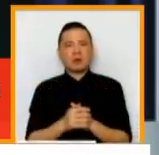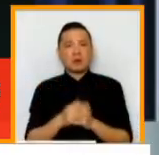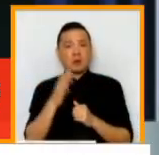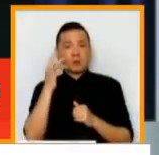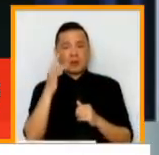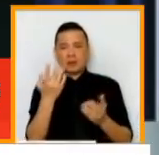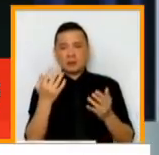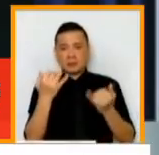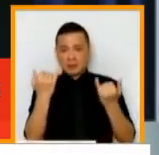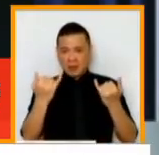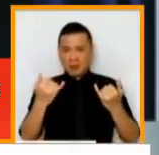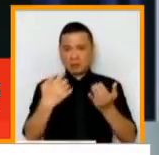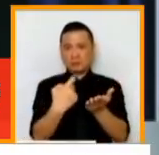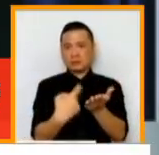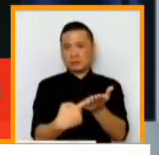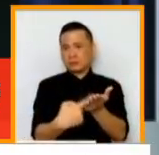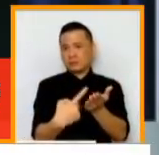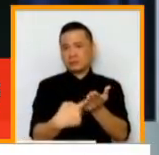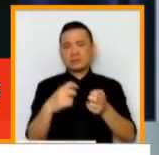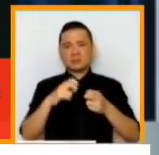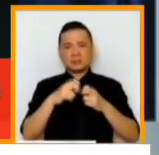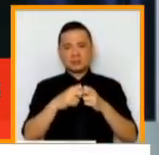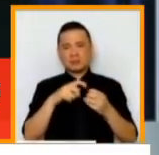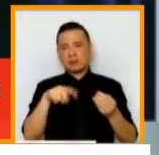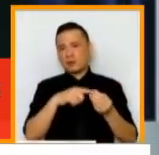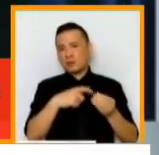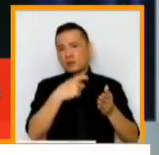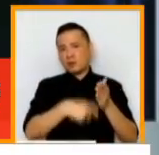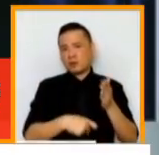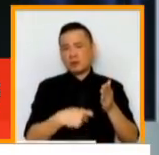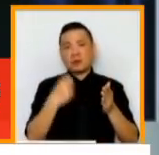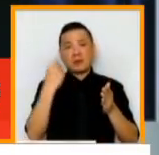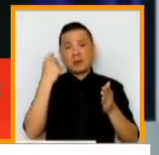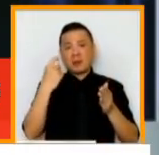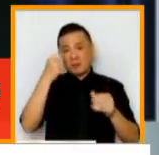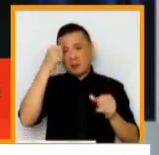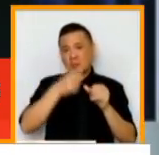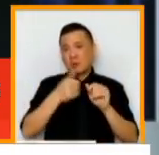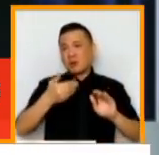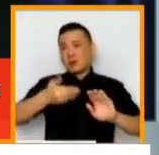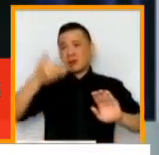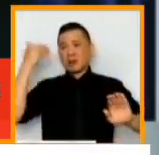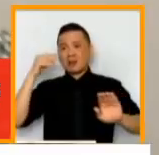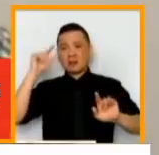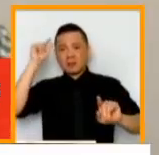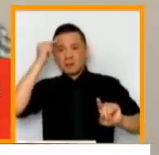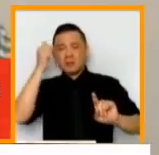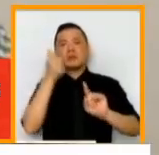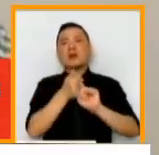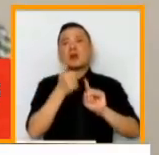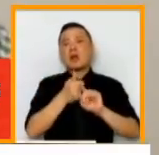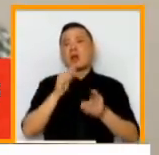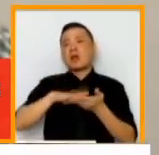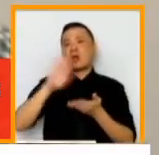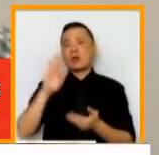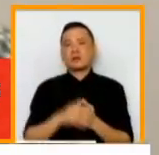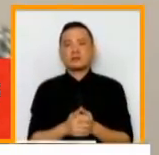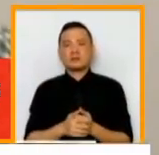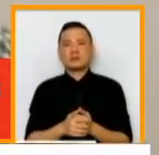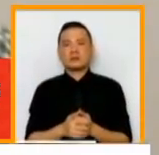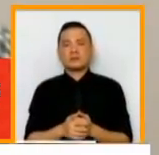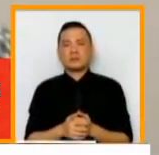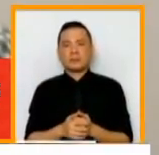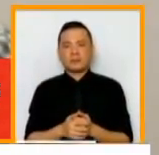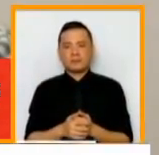na inangkat ng nakaraang administrasyon. Parehong grade po ng PPE ang inangkat natin. Bukod kay Lau, gusto rin ni Drilon